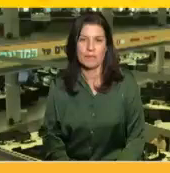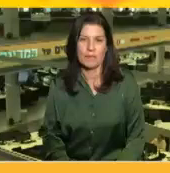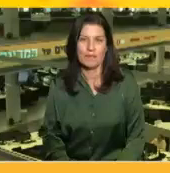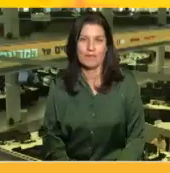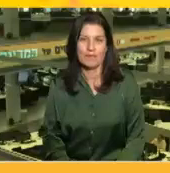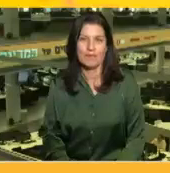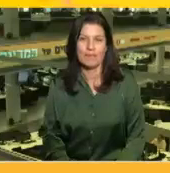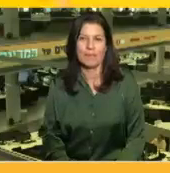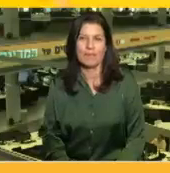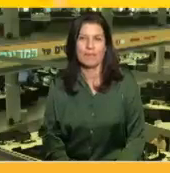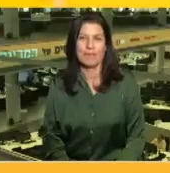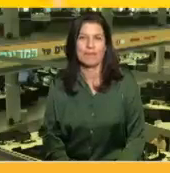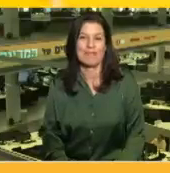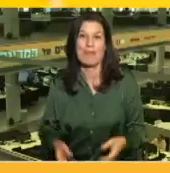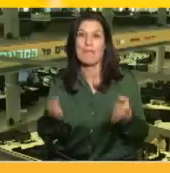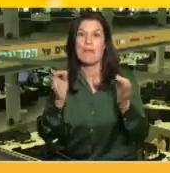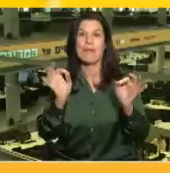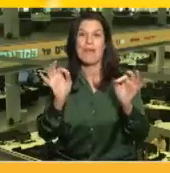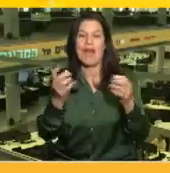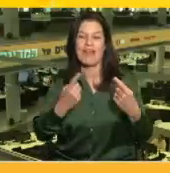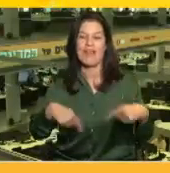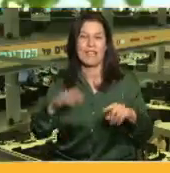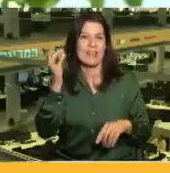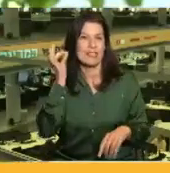בלעדית. לוועידת הנשים.